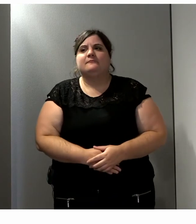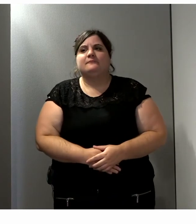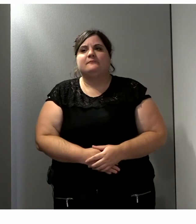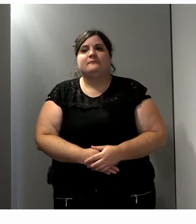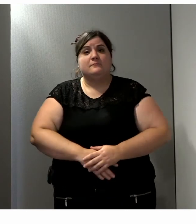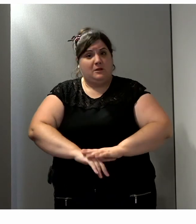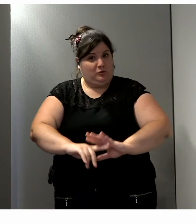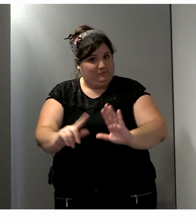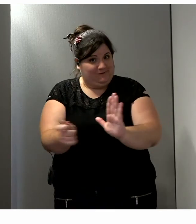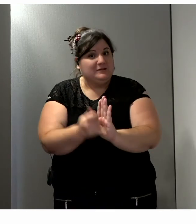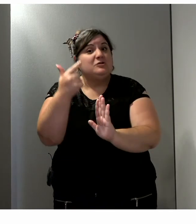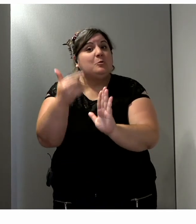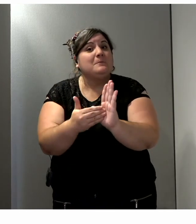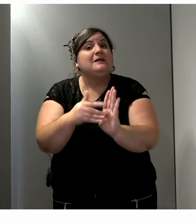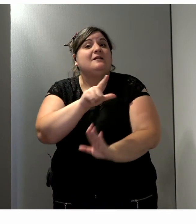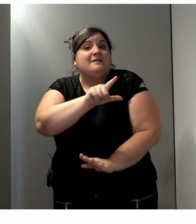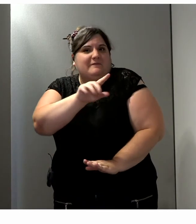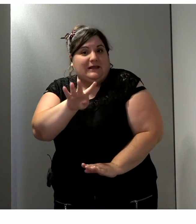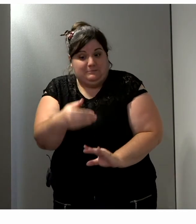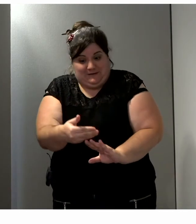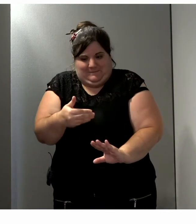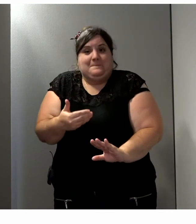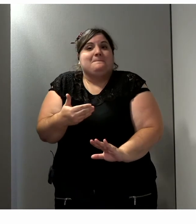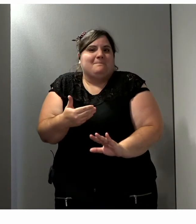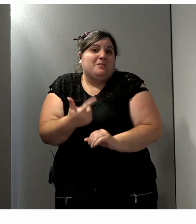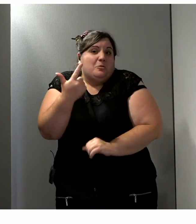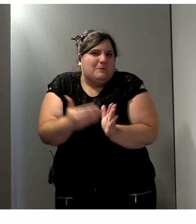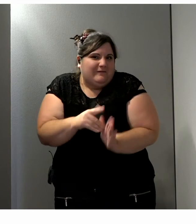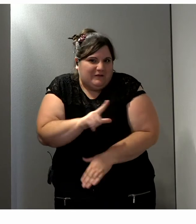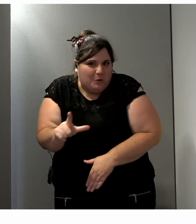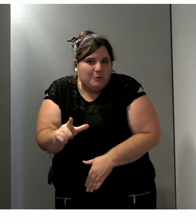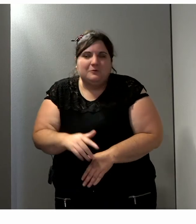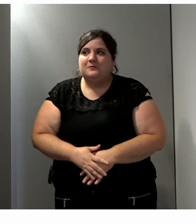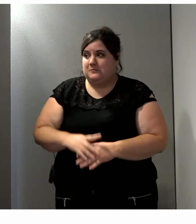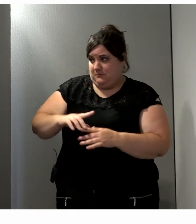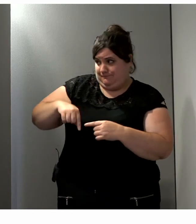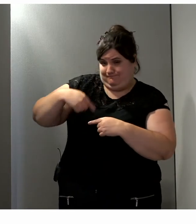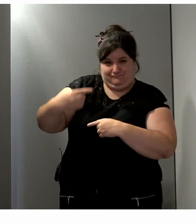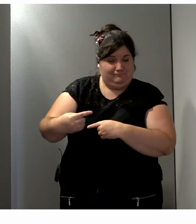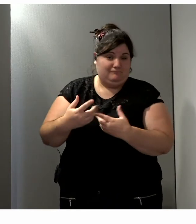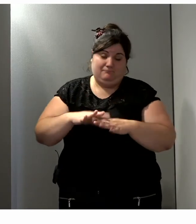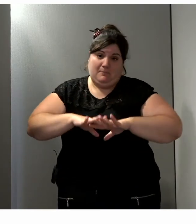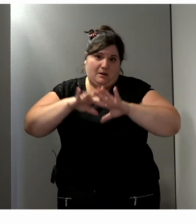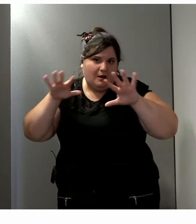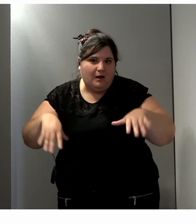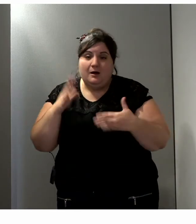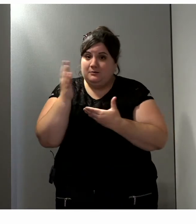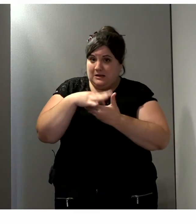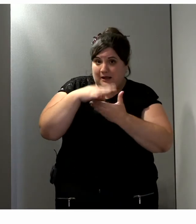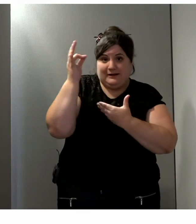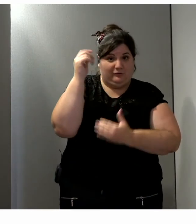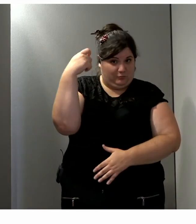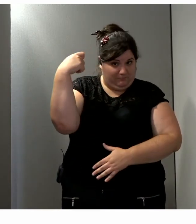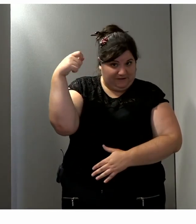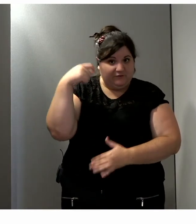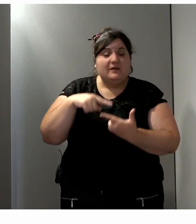il y a 2022 qui nous attend avec beaucoup de rendez-vous électoraux, l'élection présidentielle, les élections législatives.